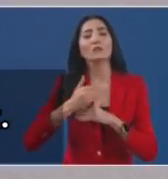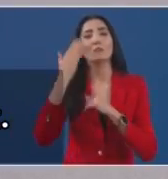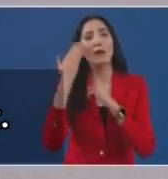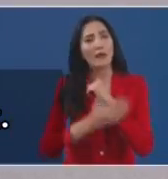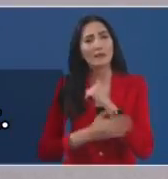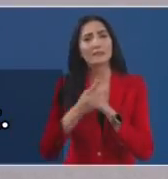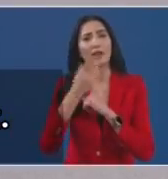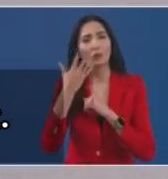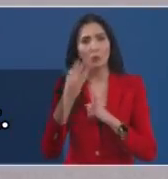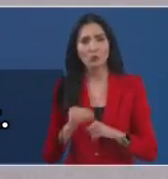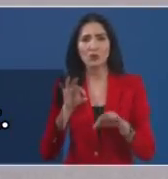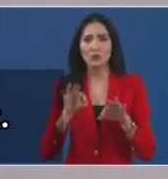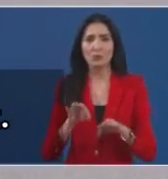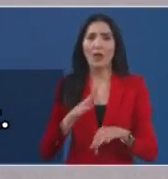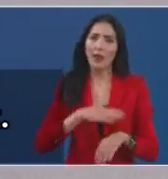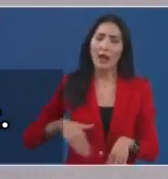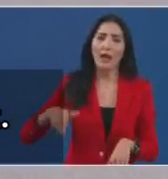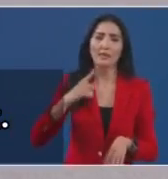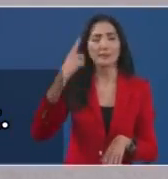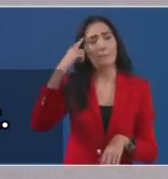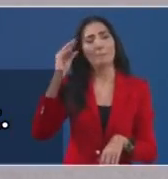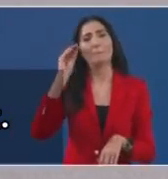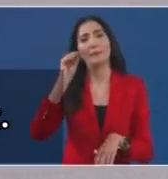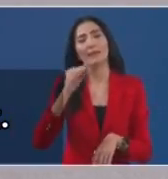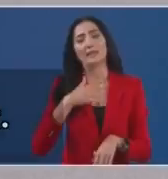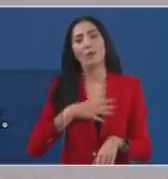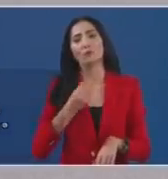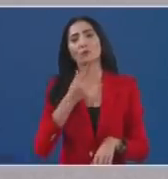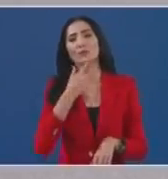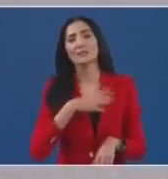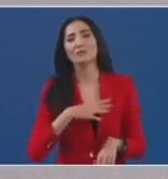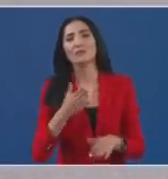uygulanacağını şimdiden tüm vatandaşlarımıza duyurmak istiyorum